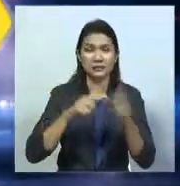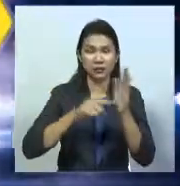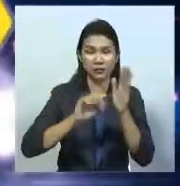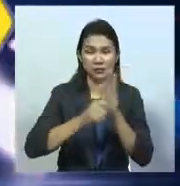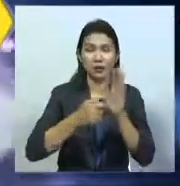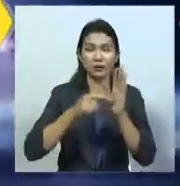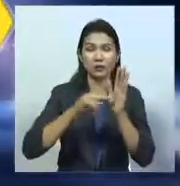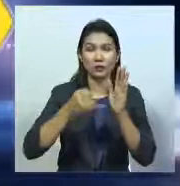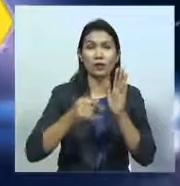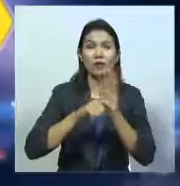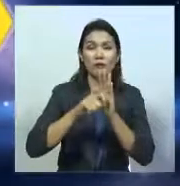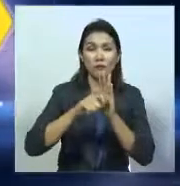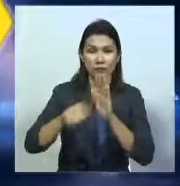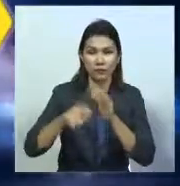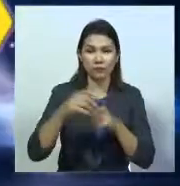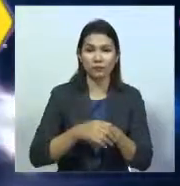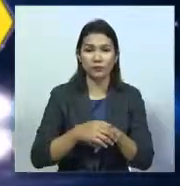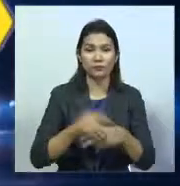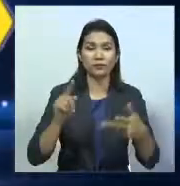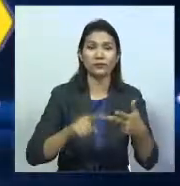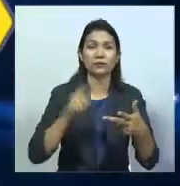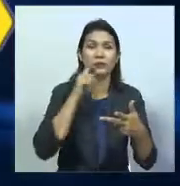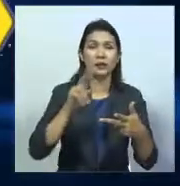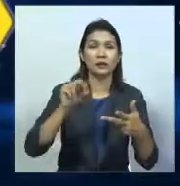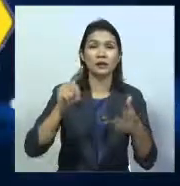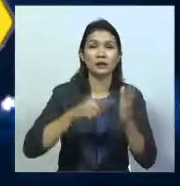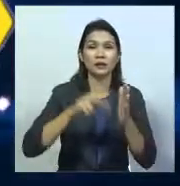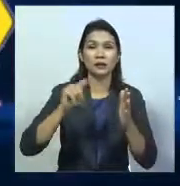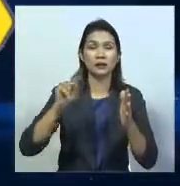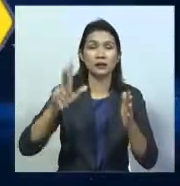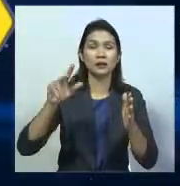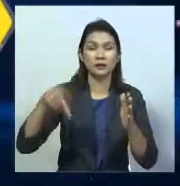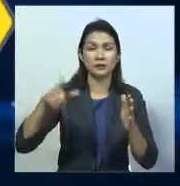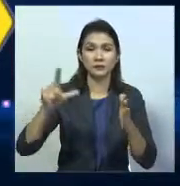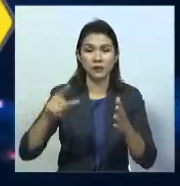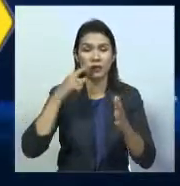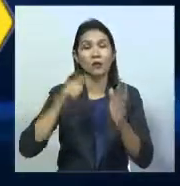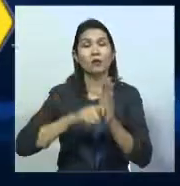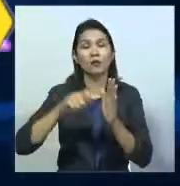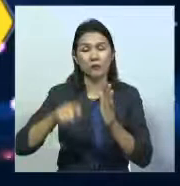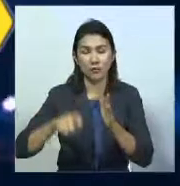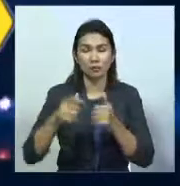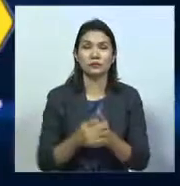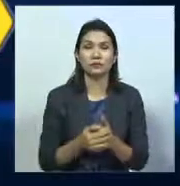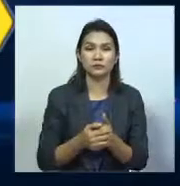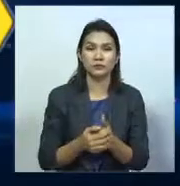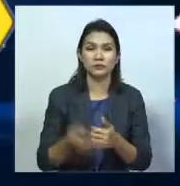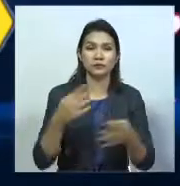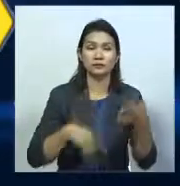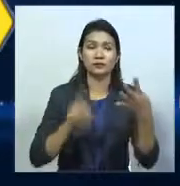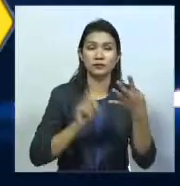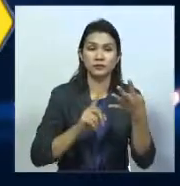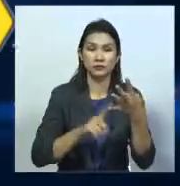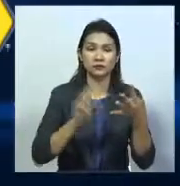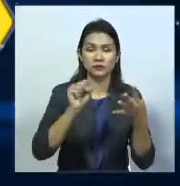ปิติภูวเดชากุลจากจังหวัดนครราชสีมานายณัฐพลแก้ววิจิตรจากจังหวัดนครราชสีมานายสุรพั